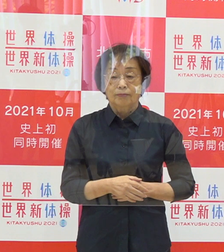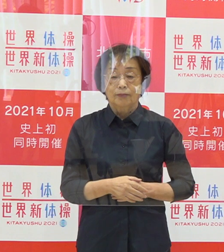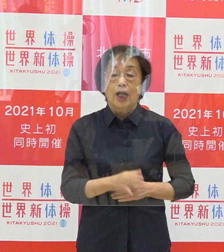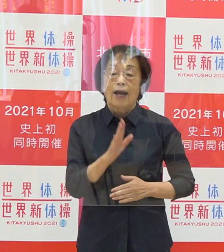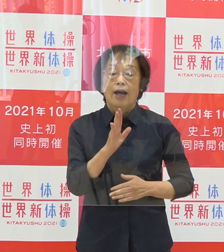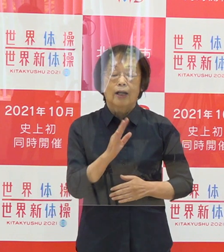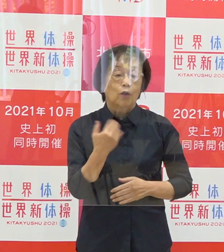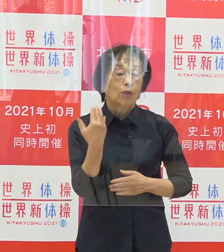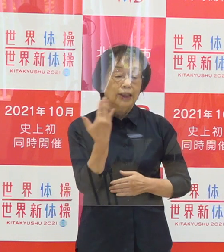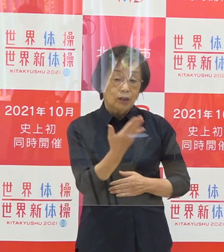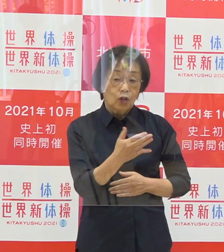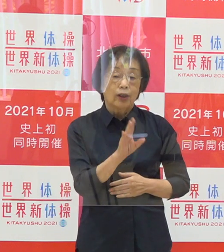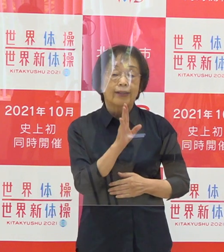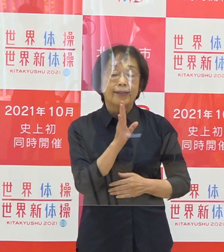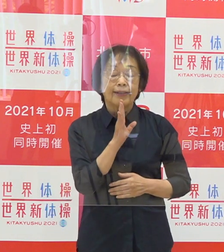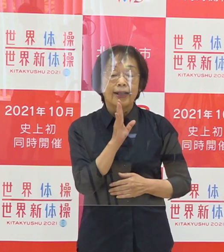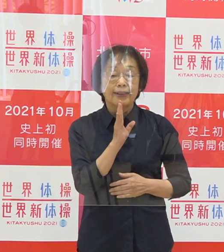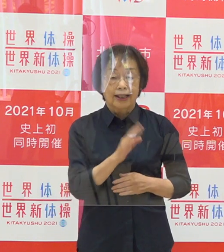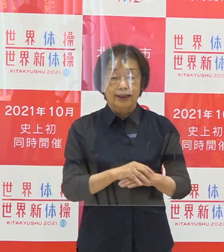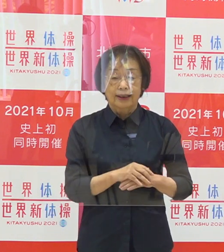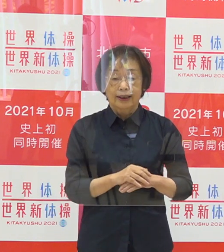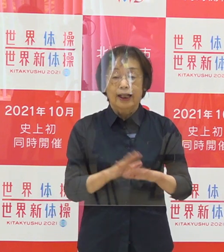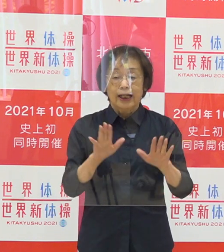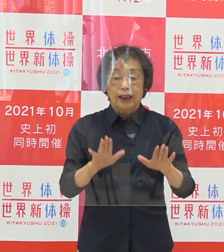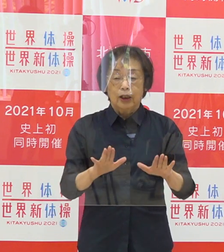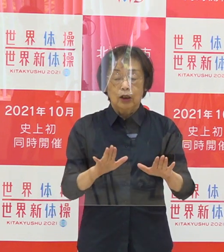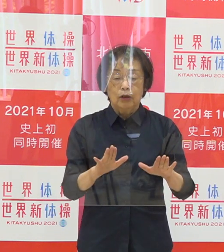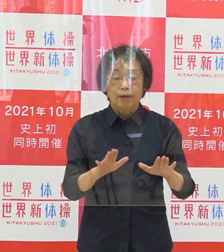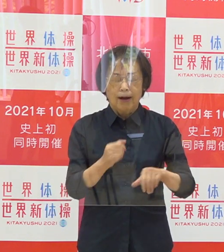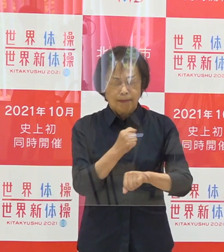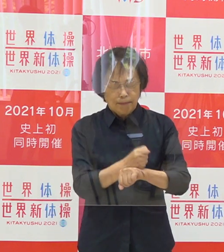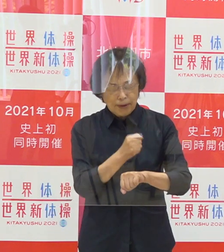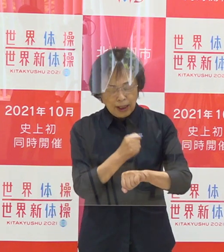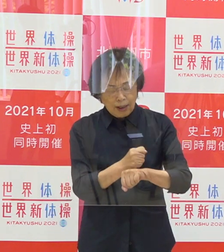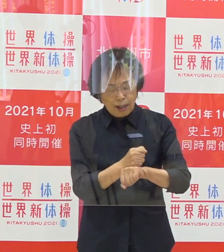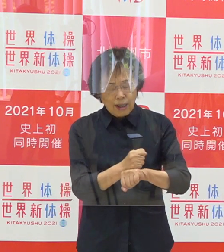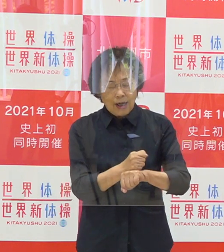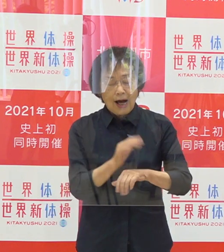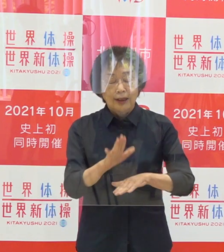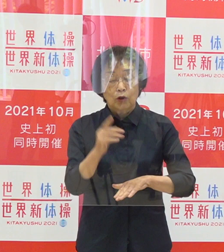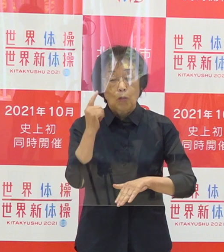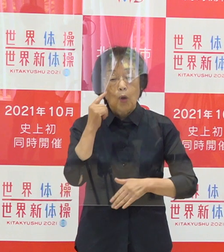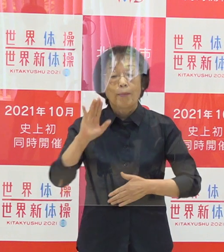確かに議会でずっと議論されていた話ではあるかと思うんですが、